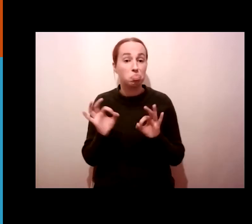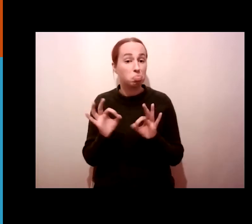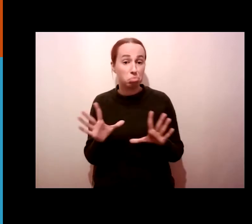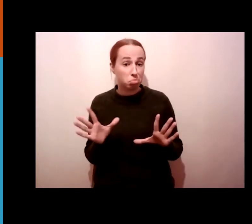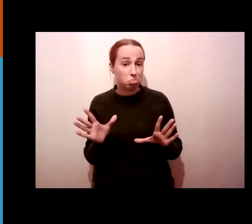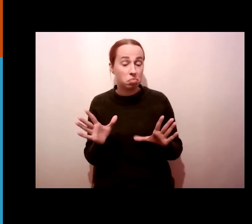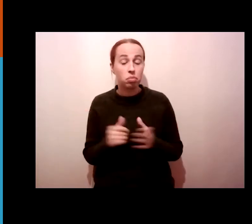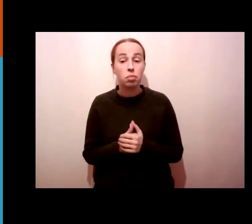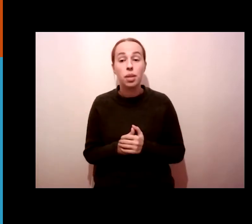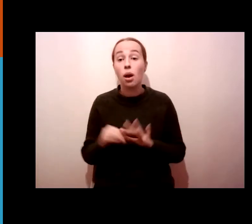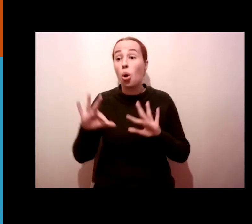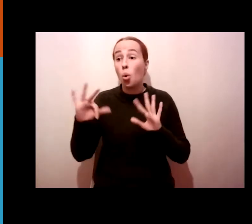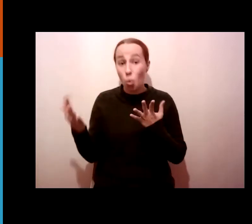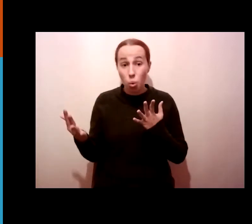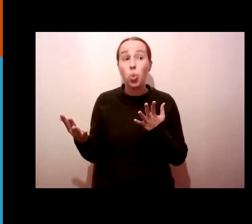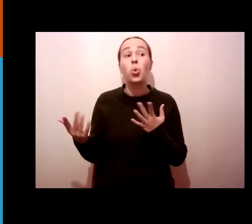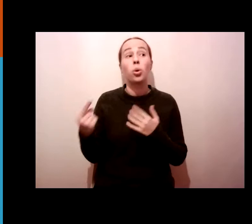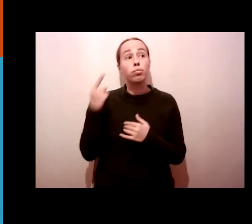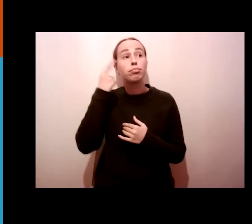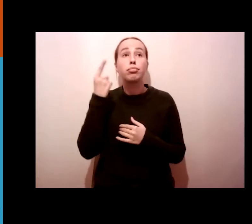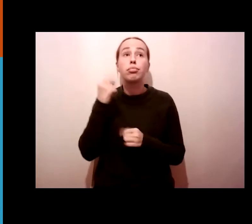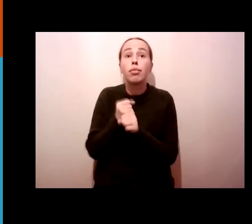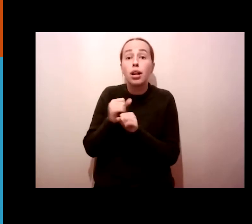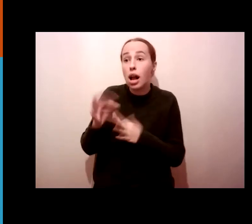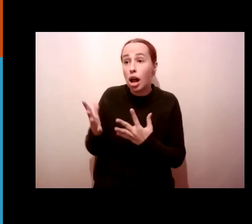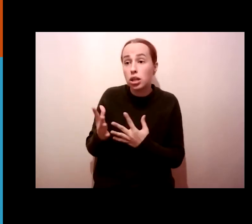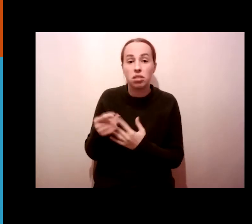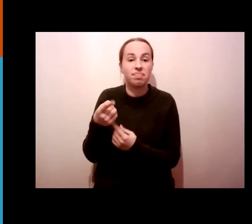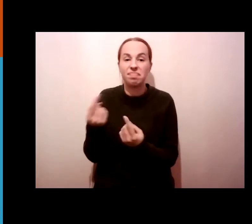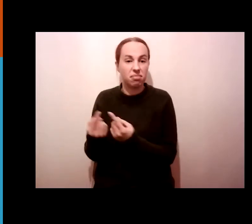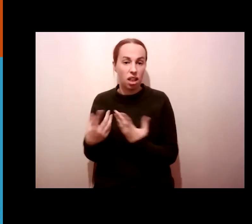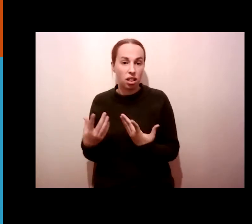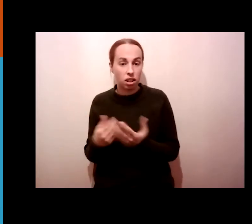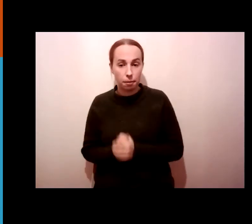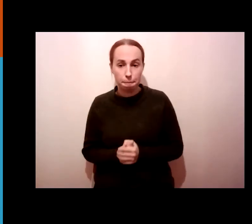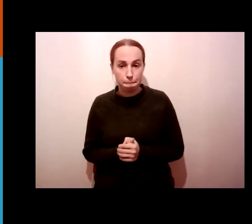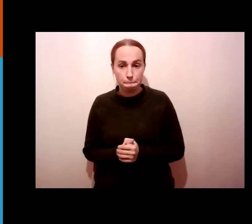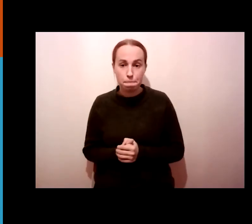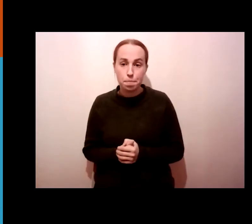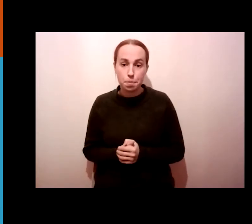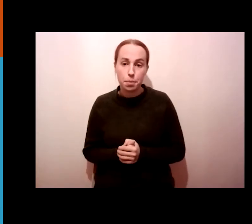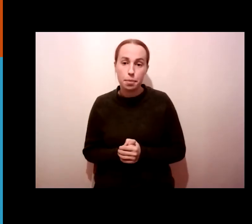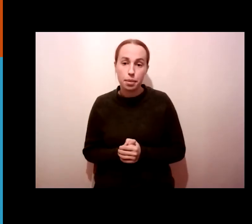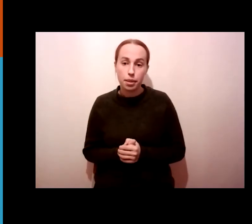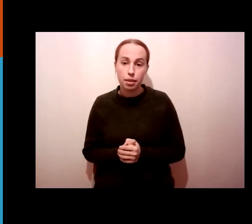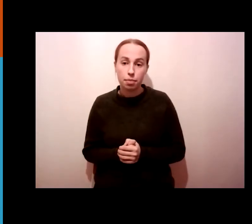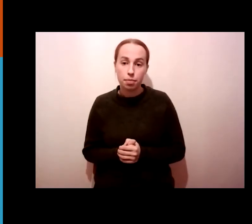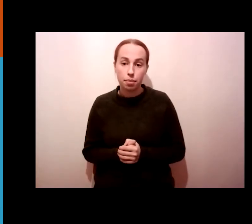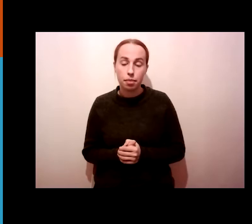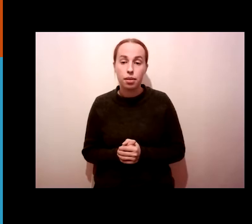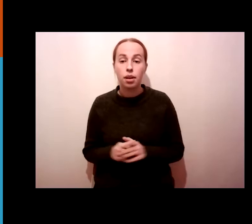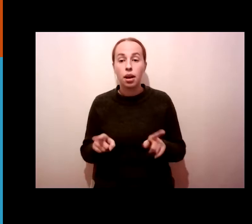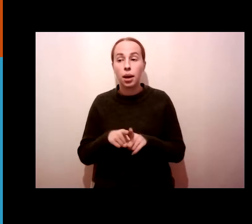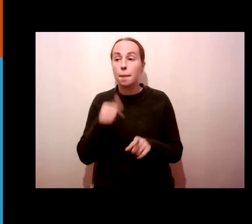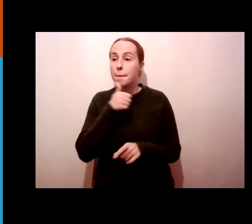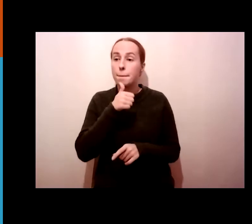ta reakcija buvo, tai jinai buvo netinkama. Tai reiškia, moksleivis prisipažinęs,